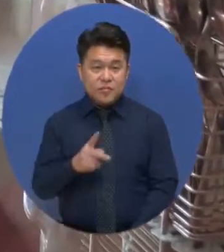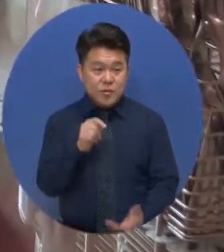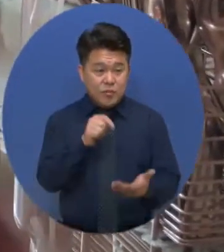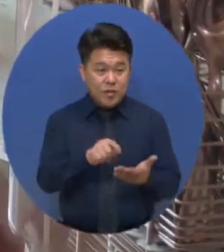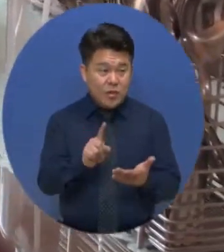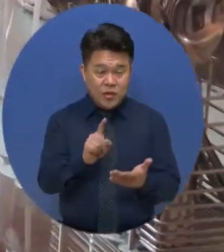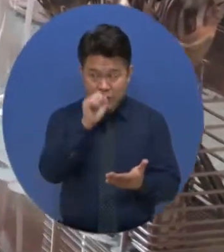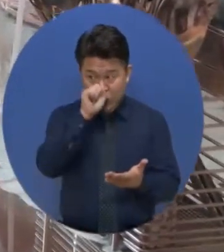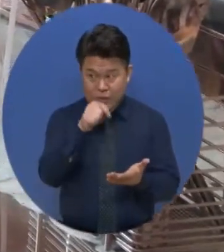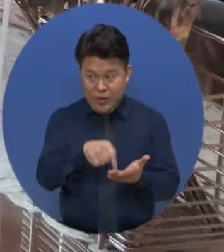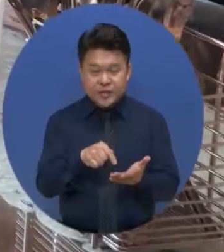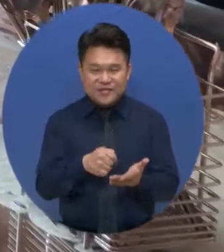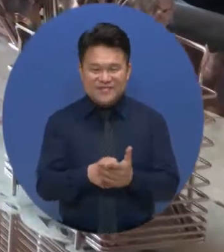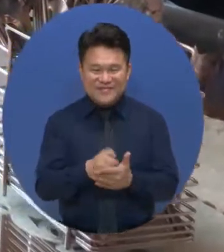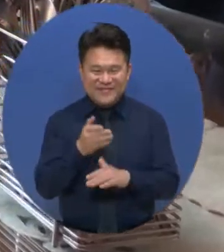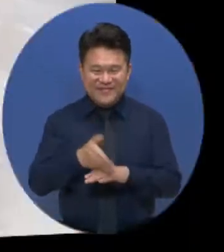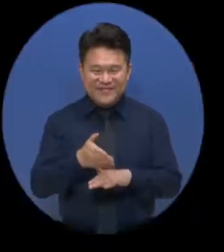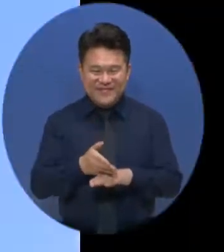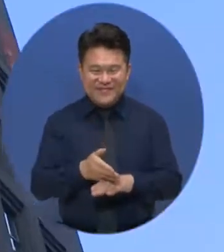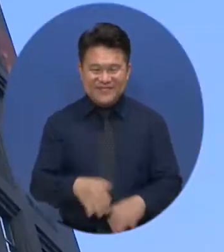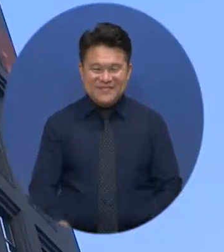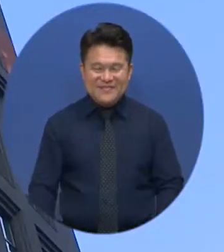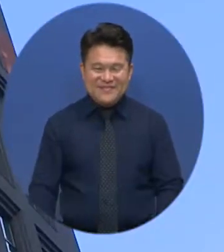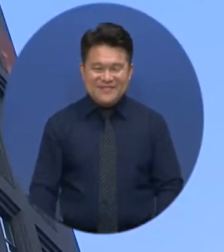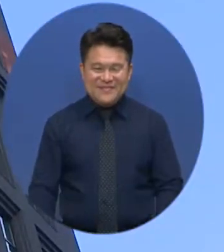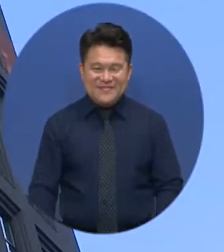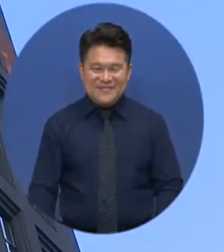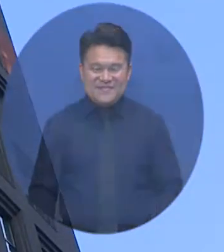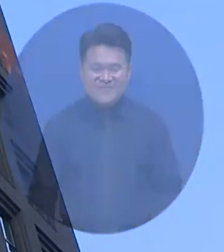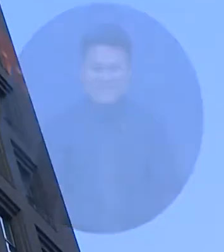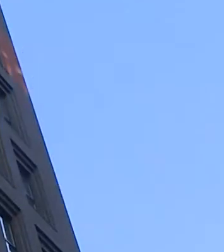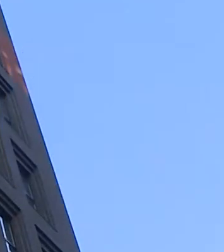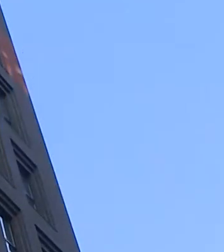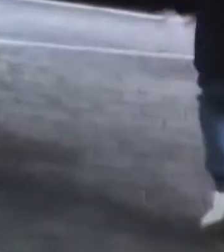좋아요. 감사합니다. 이거 뭐지?